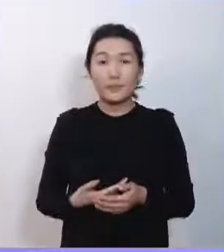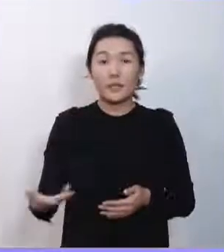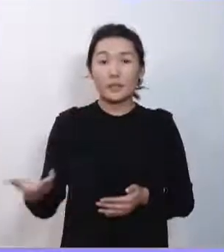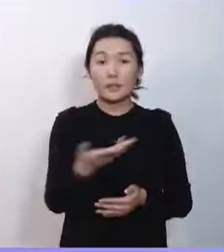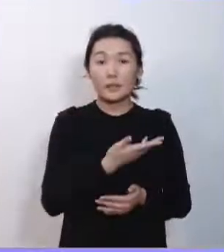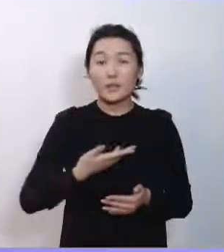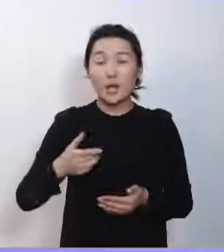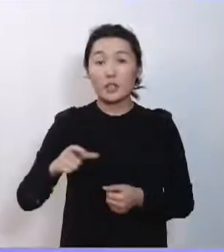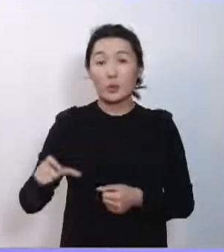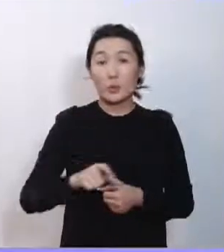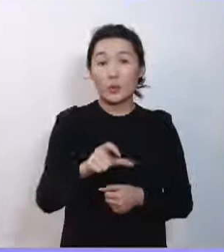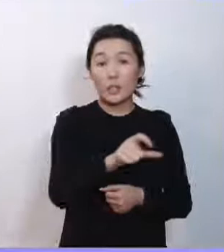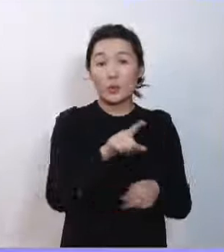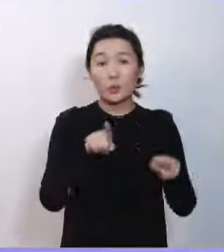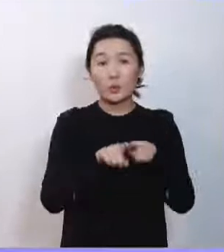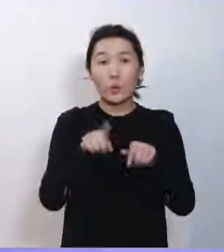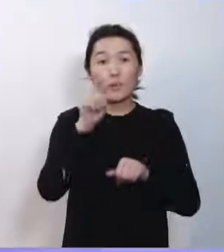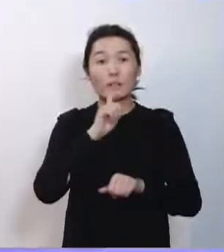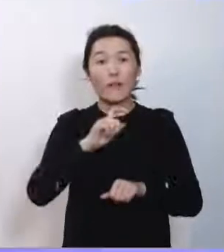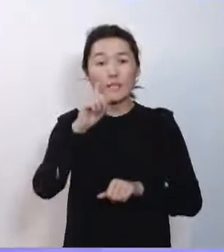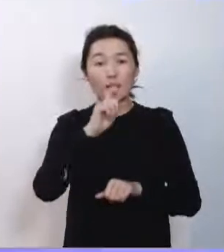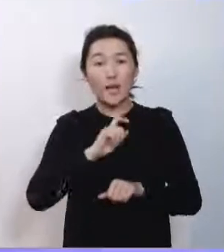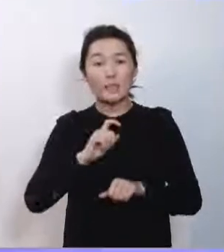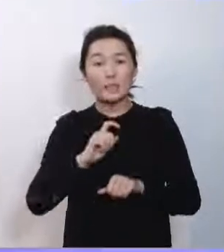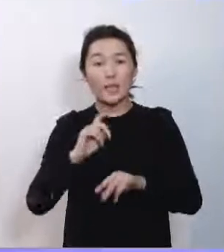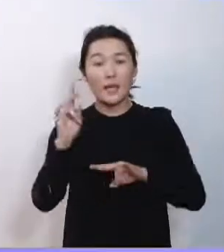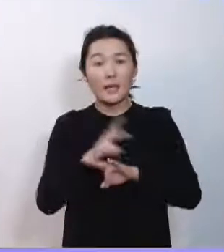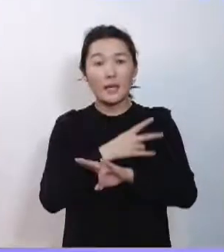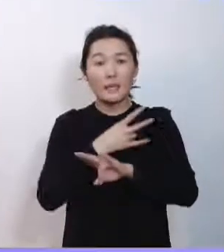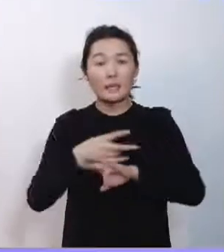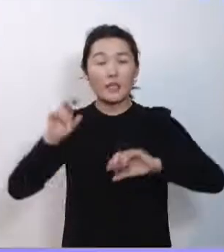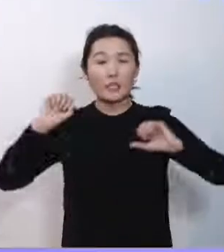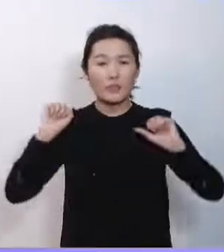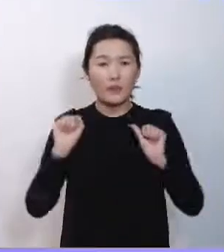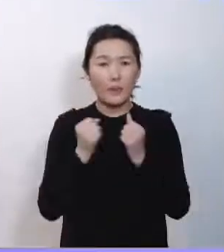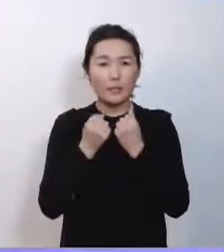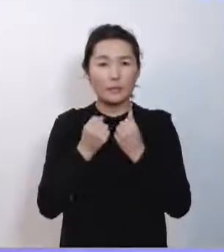Нашу речку, словно в сказке, за ночь вымостил мороз.